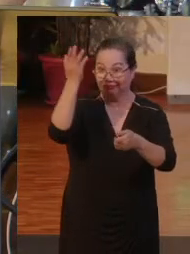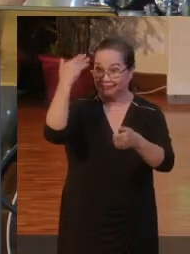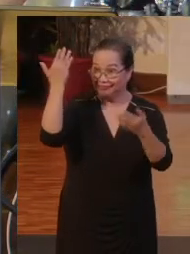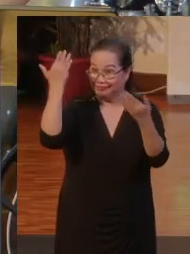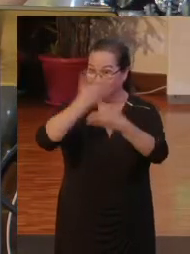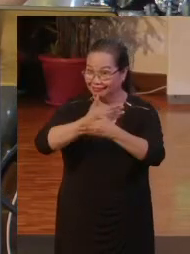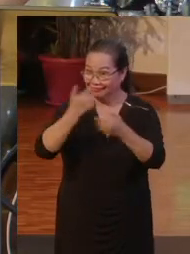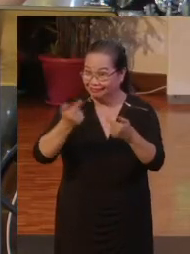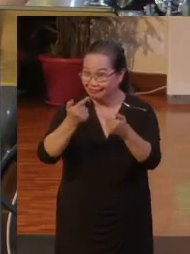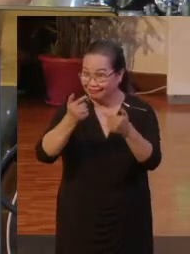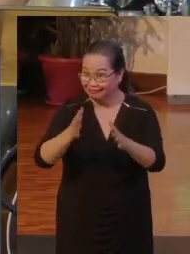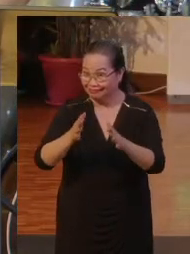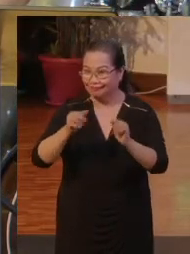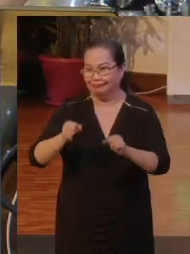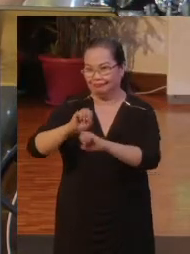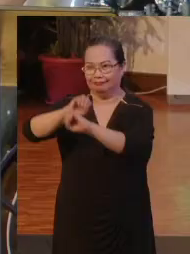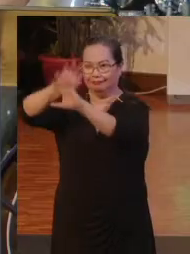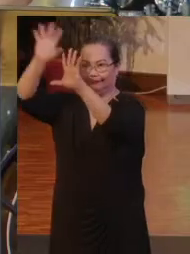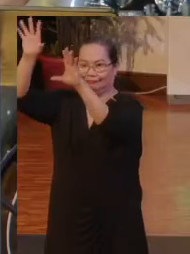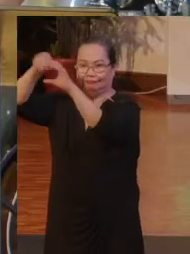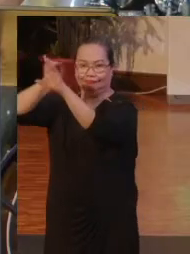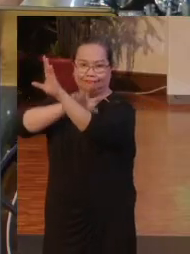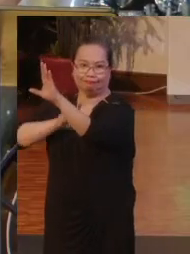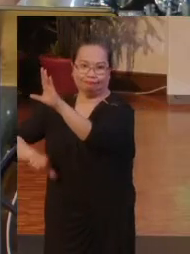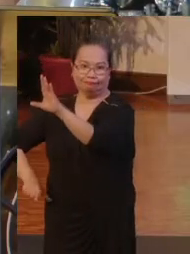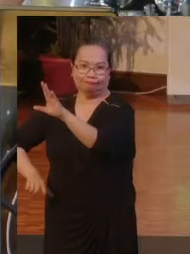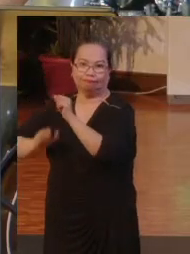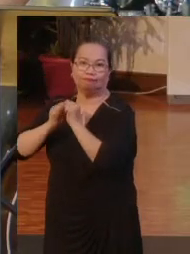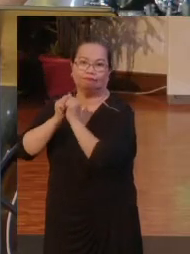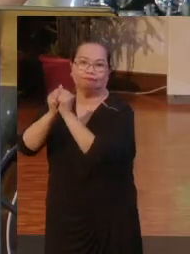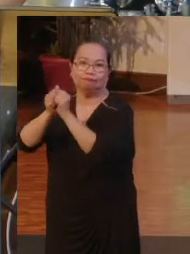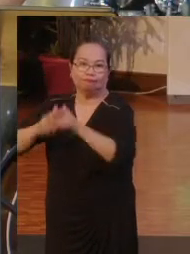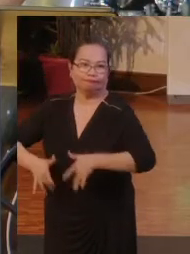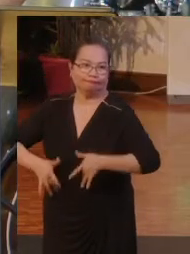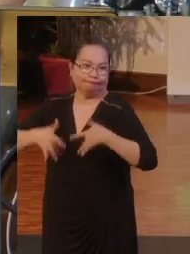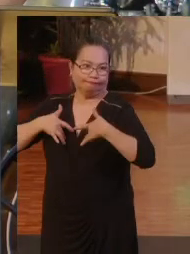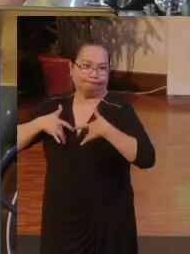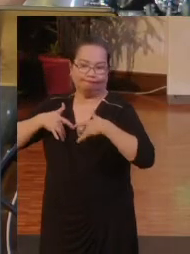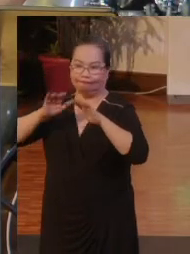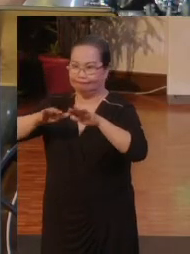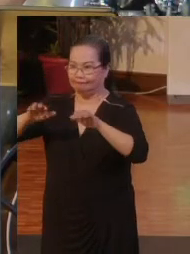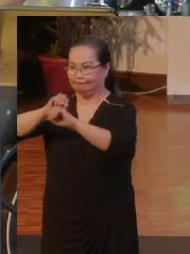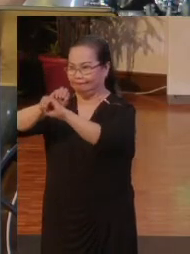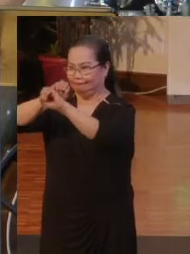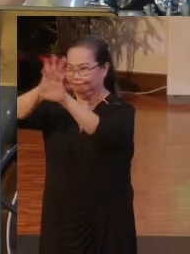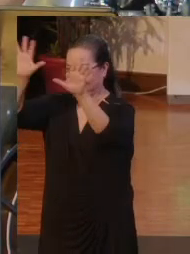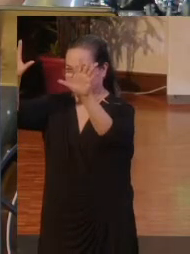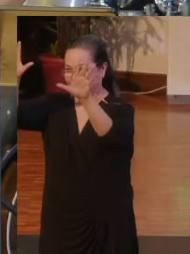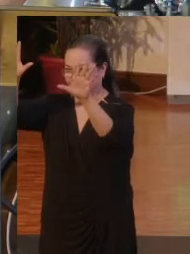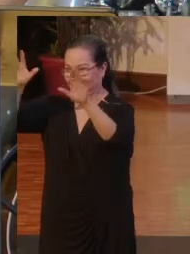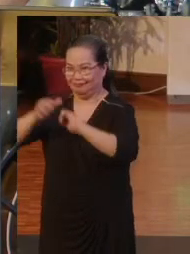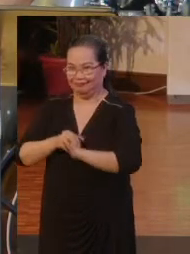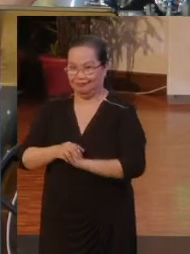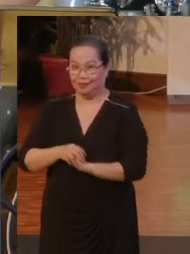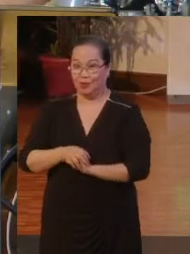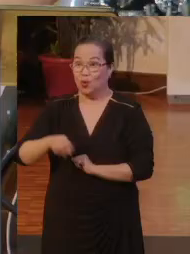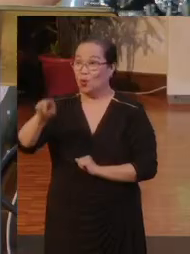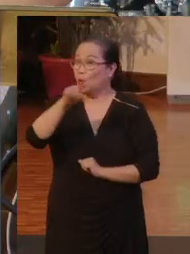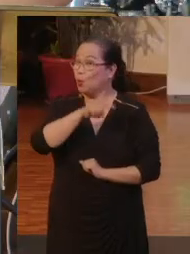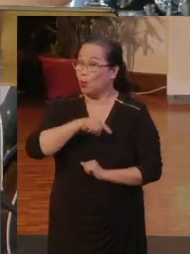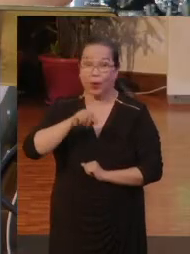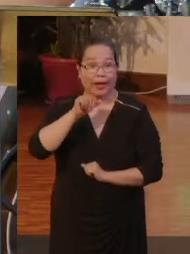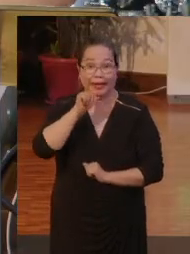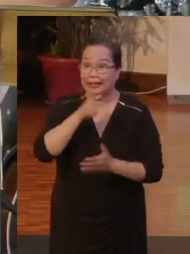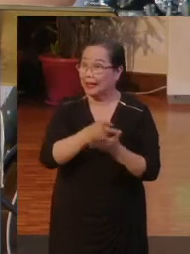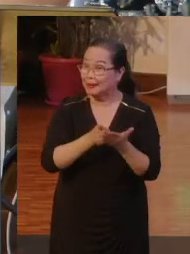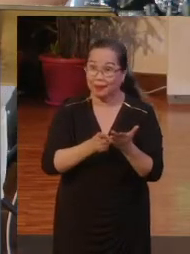now you are light in the Lord. Walk as children of light." Hindi na po tayo bahagi